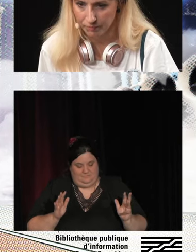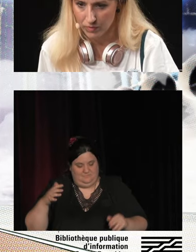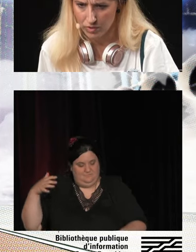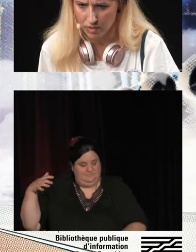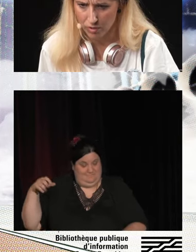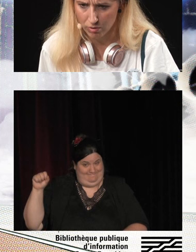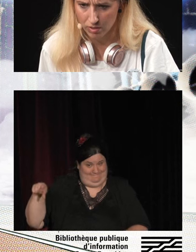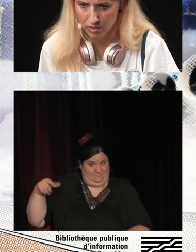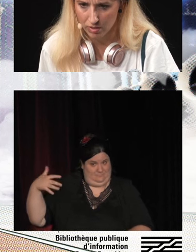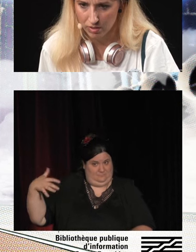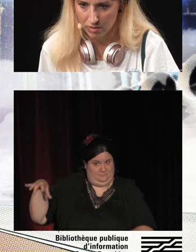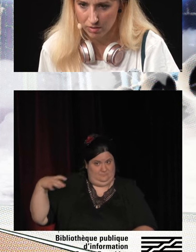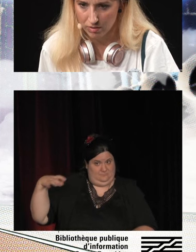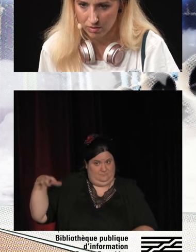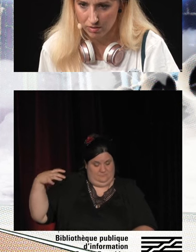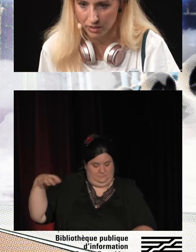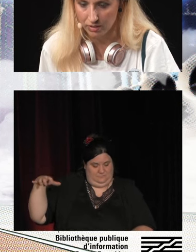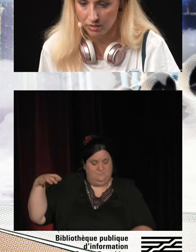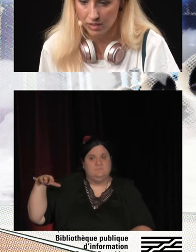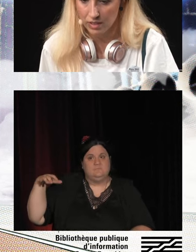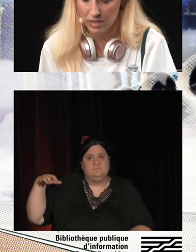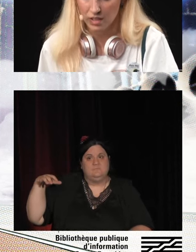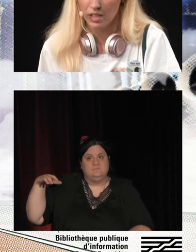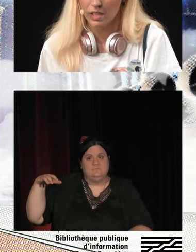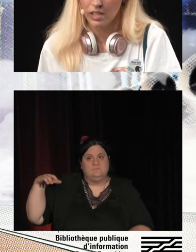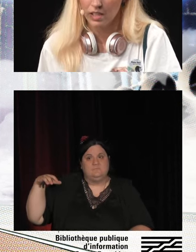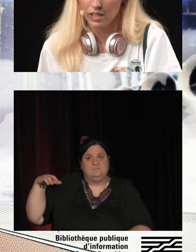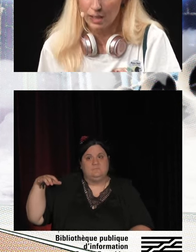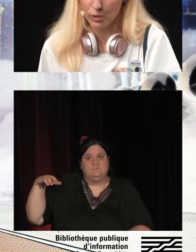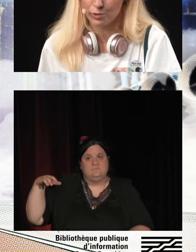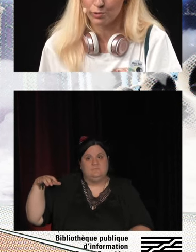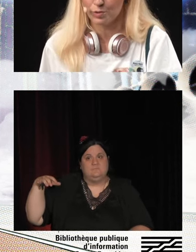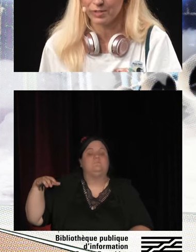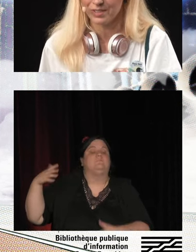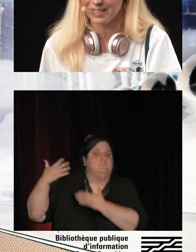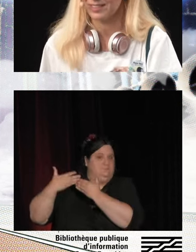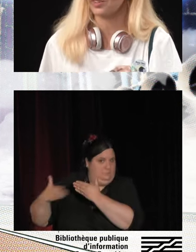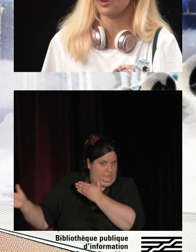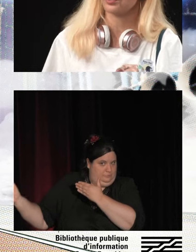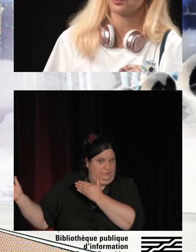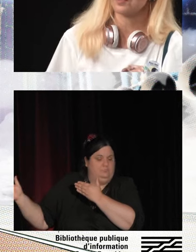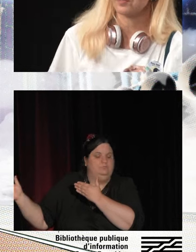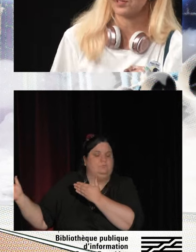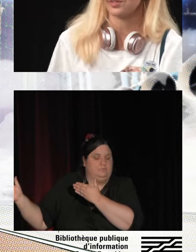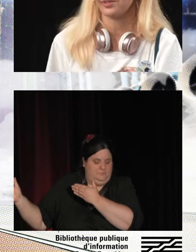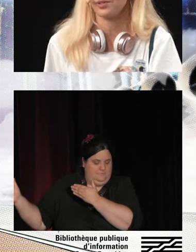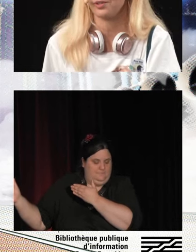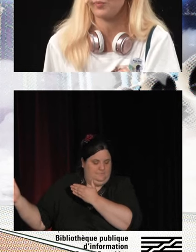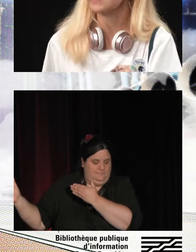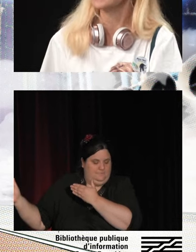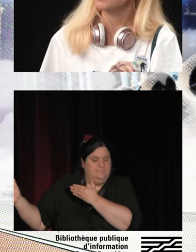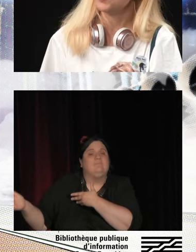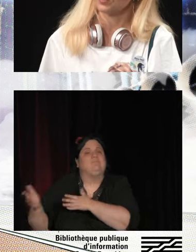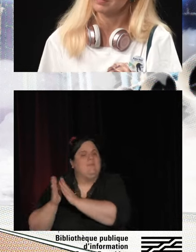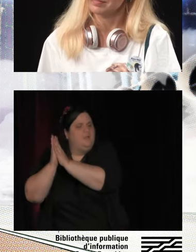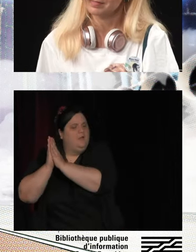Non, c'est celle-là, je crois. Ouais. La porte s'ouvre, on retrouve le